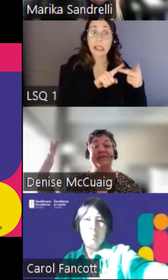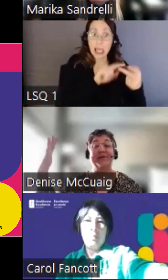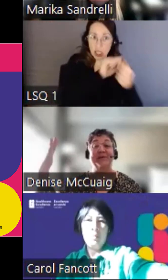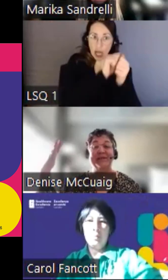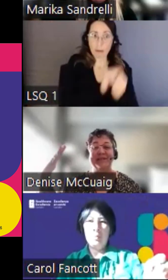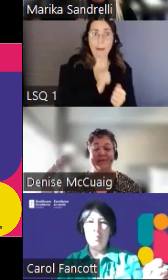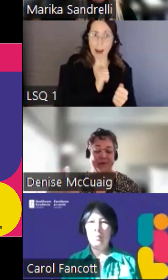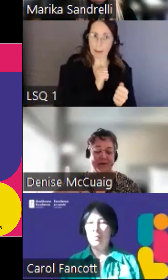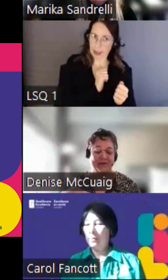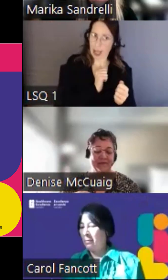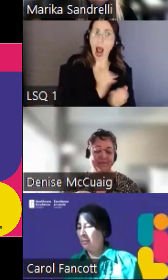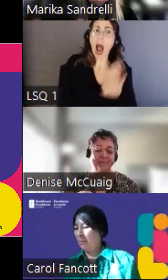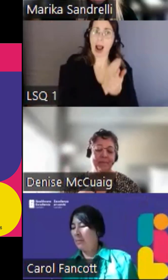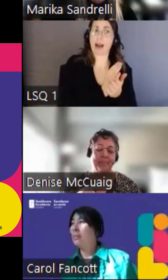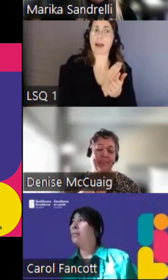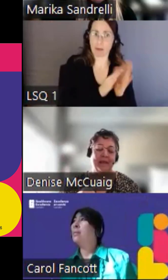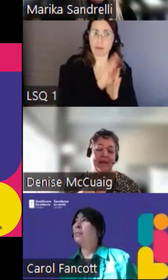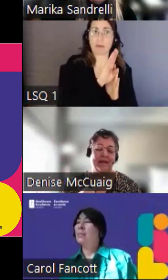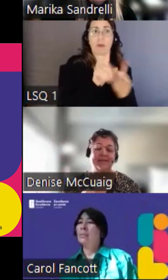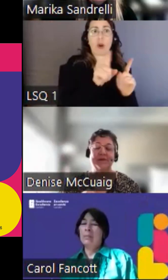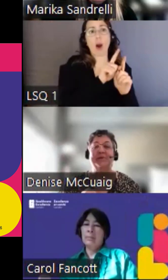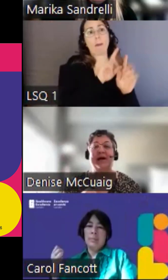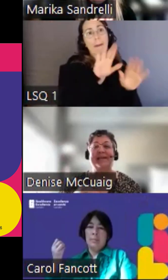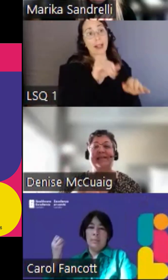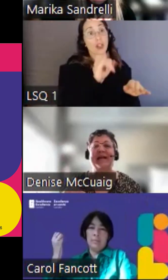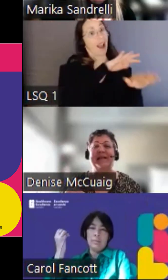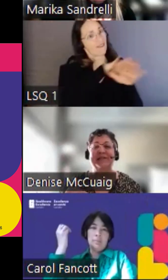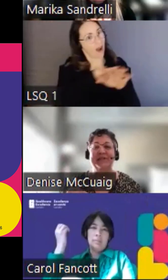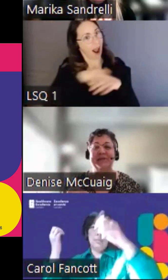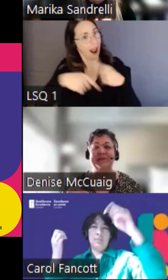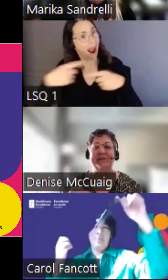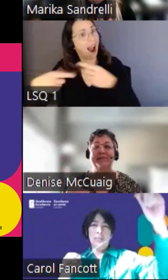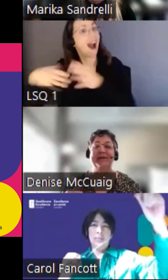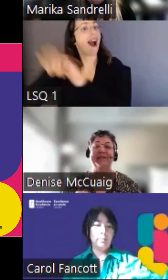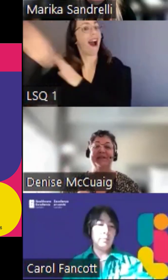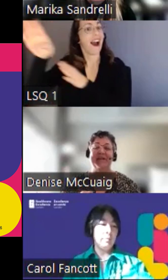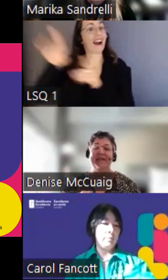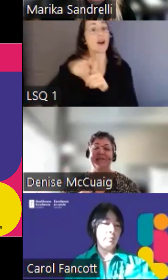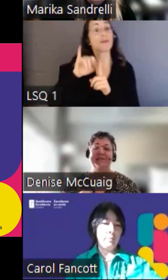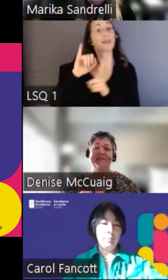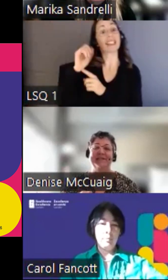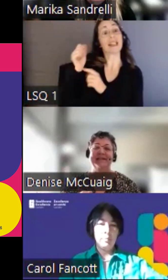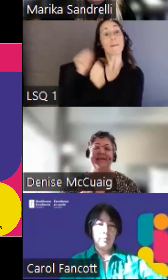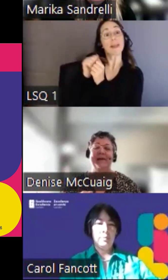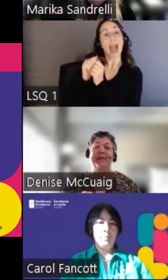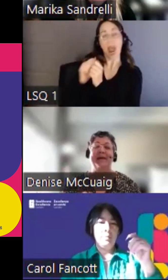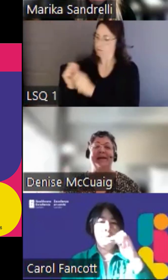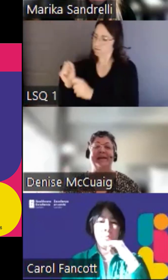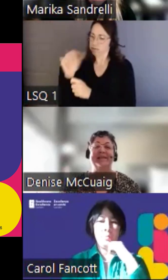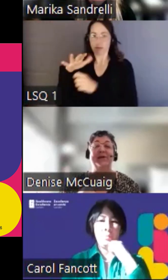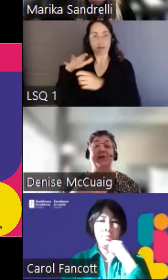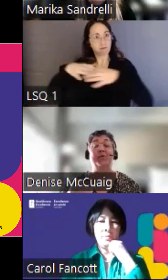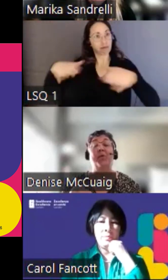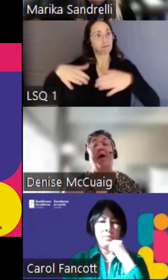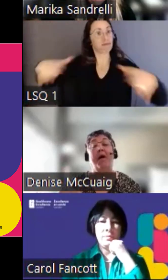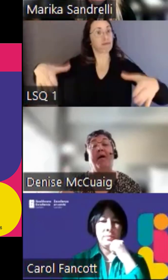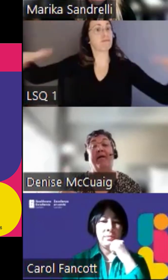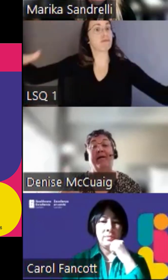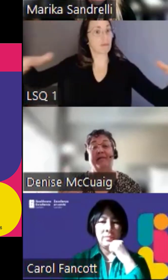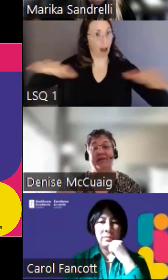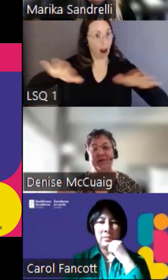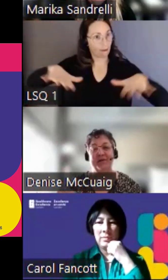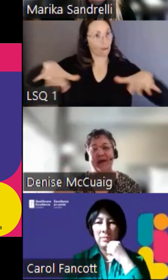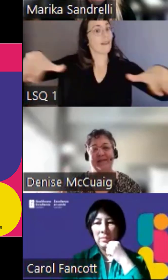comme vous lancez une pierre dans l'eau et cela fait les effets de vagues. Et donc, je vous remets au défi parce que vous êtes aussi